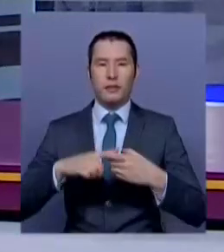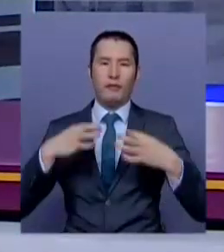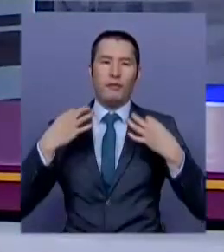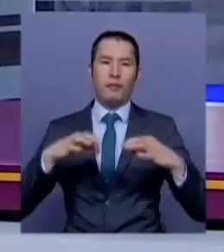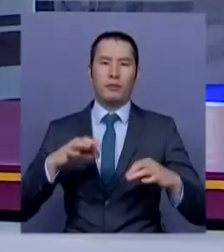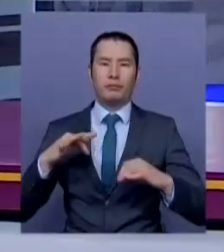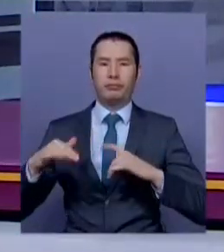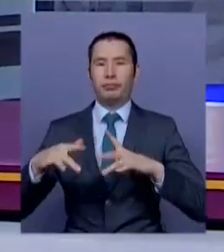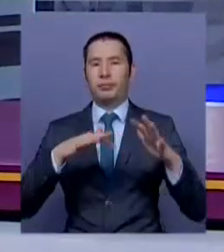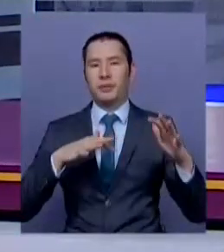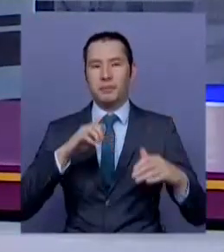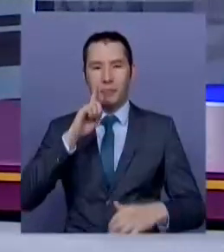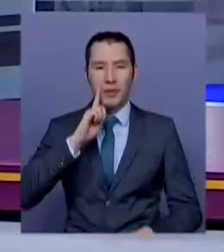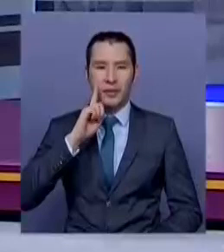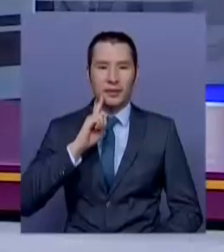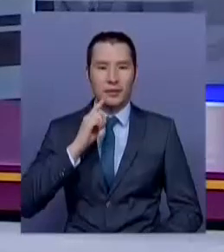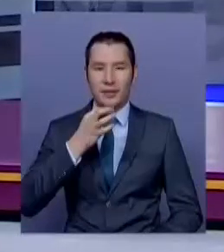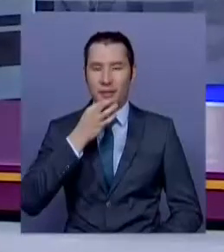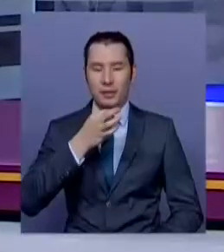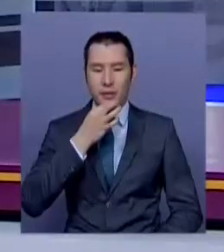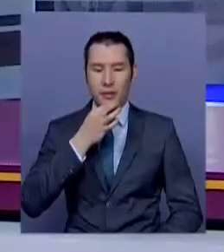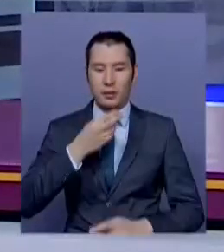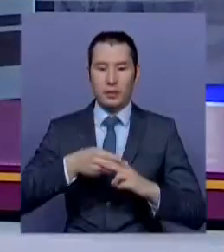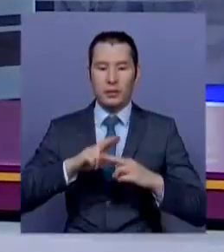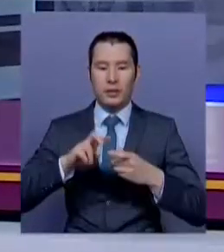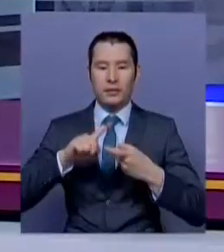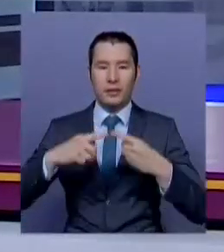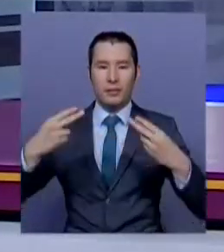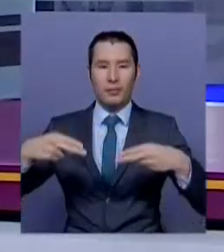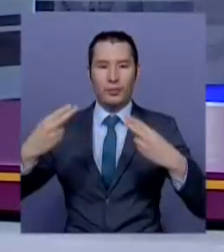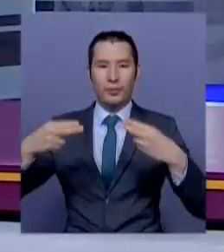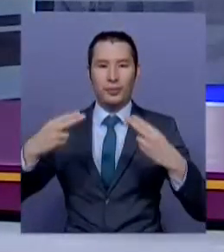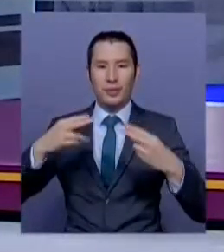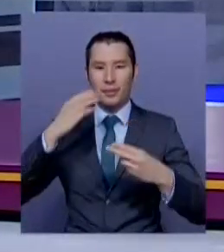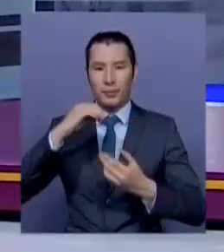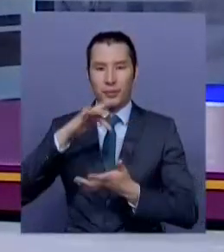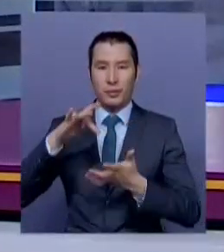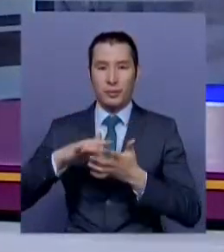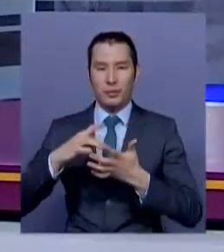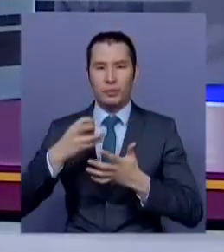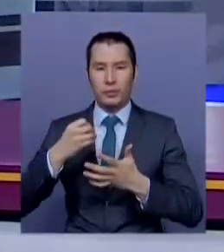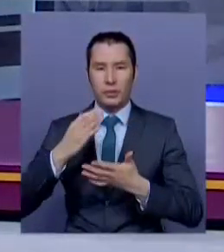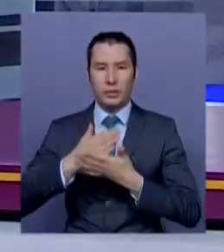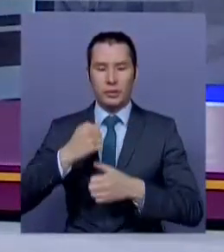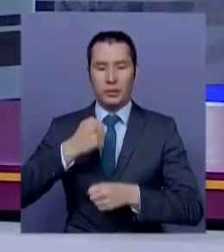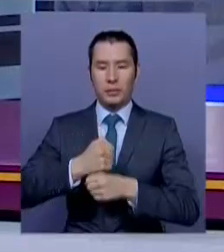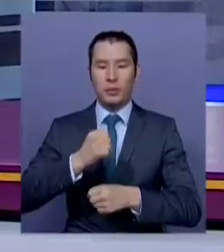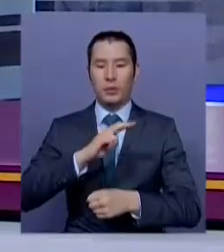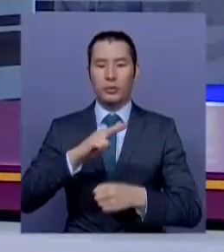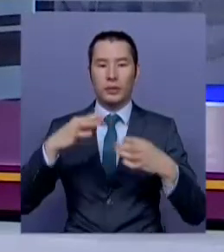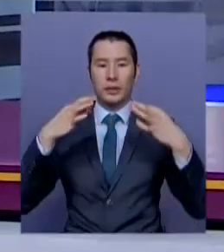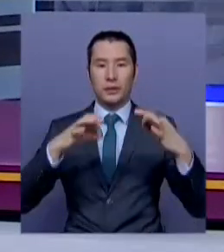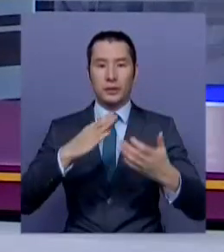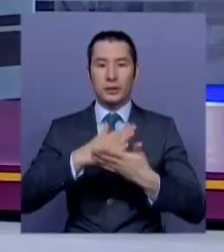Алматыда карантин алынбағандықтан блок бекеттерден өту тәртібі де қатаң. Яғни бекеттен арнайы рұқсаты барлар ғана кіріп